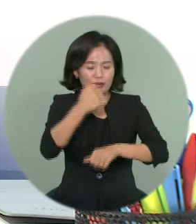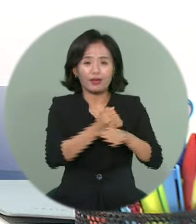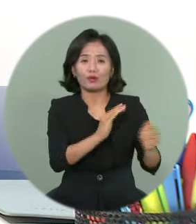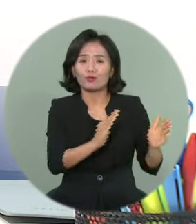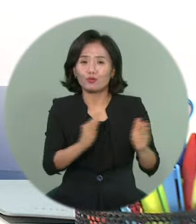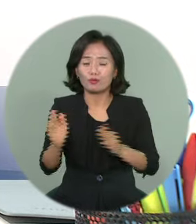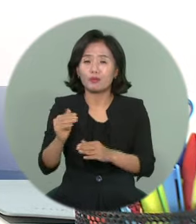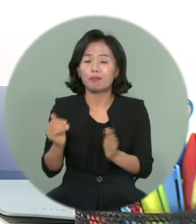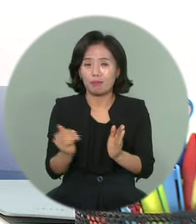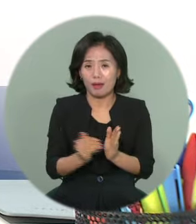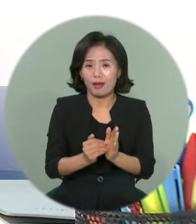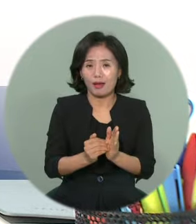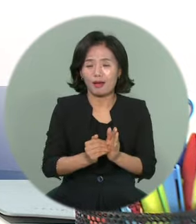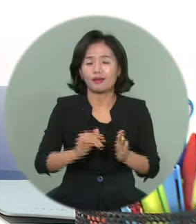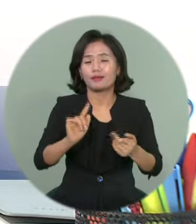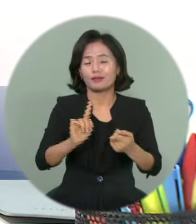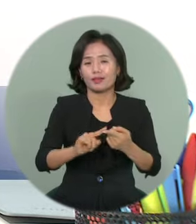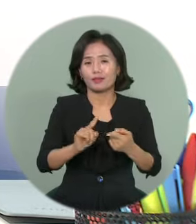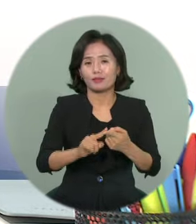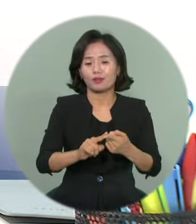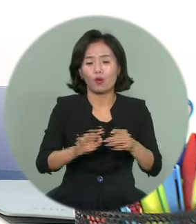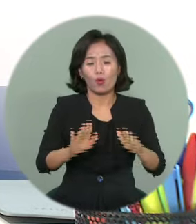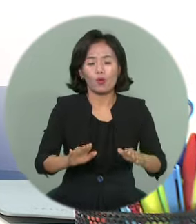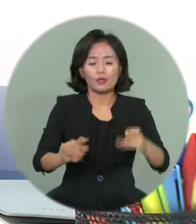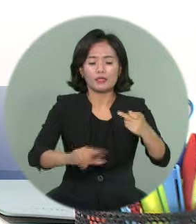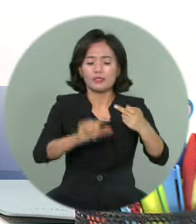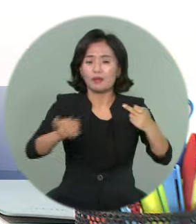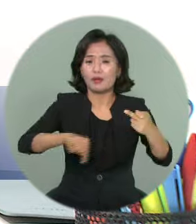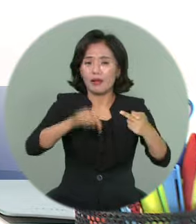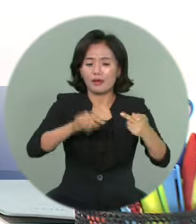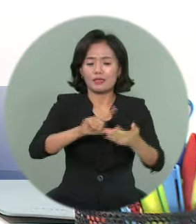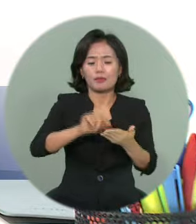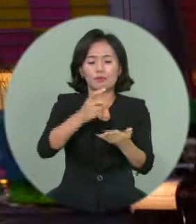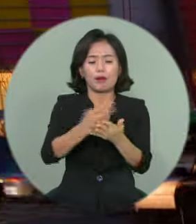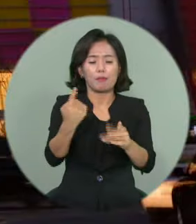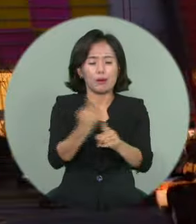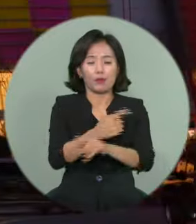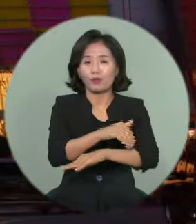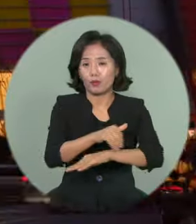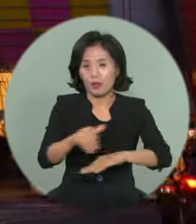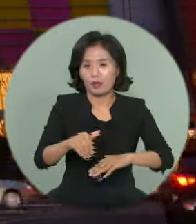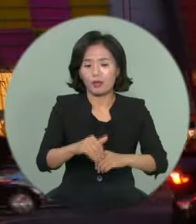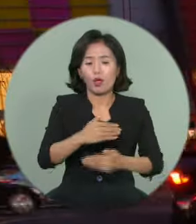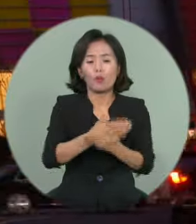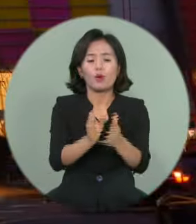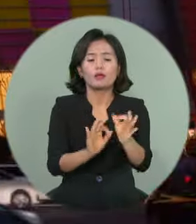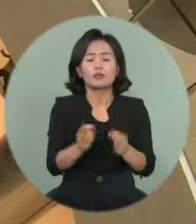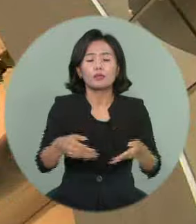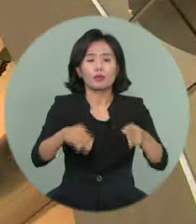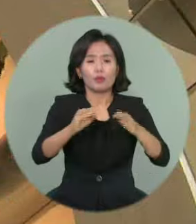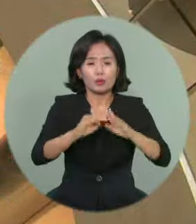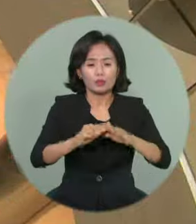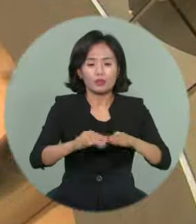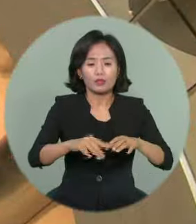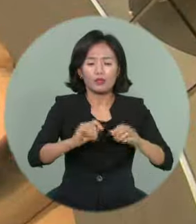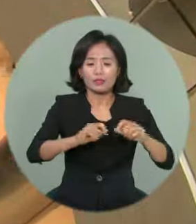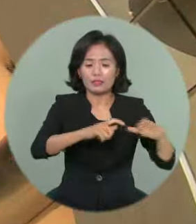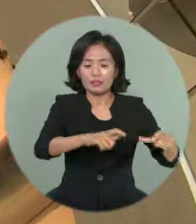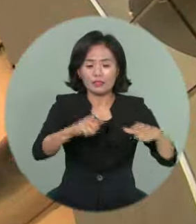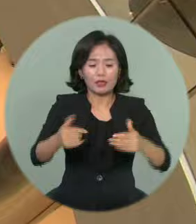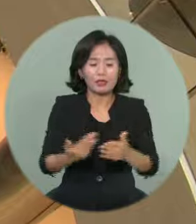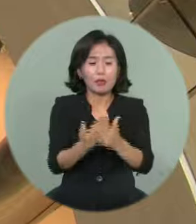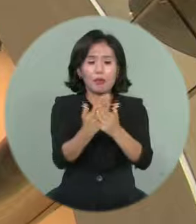준비하면서 어 그 부분에 대해서 올해 안에 절리를 개정하고자 복합 쇼핑몰 등 대규모 지역 개발을